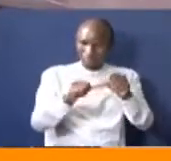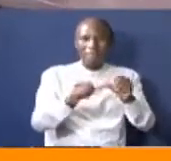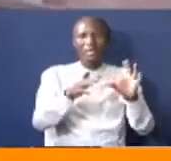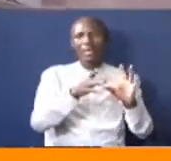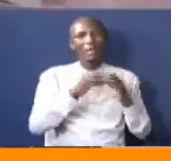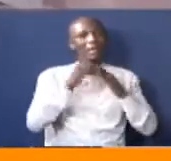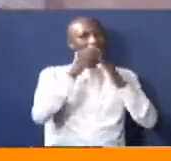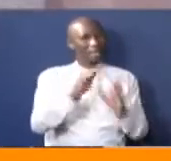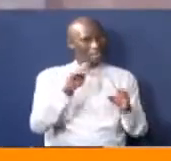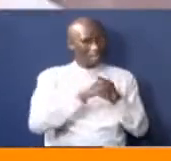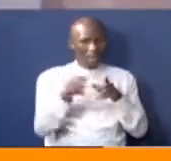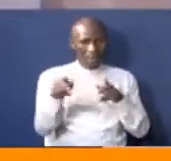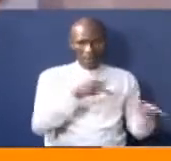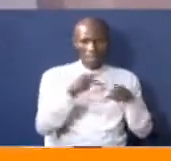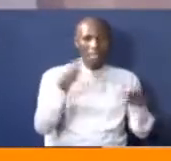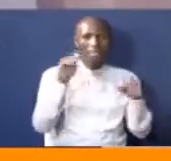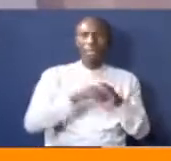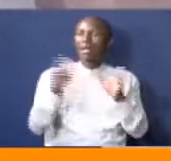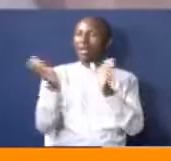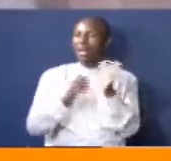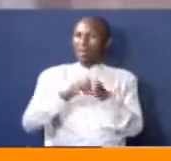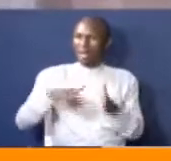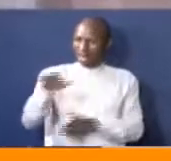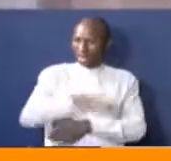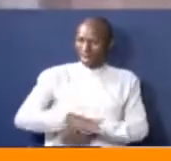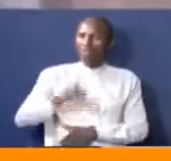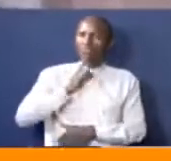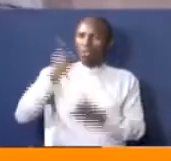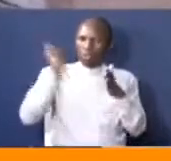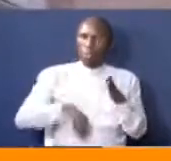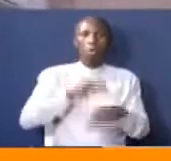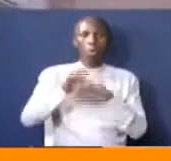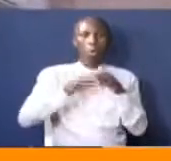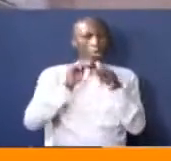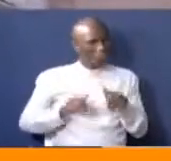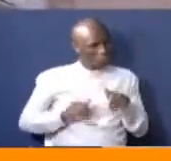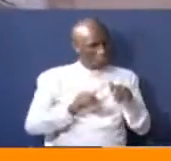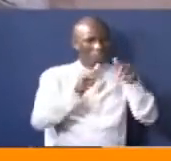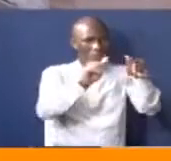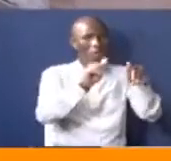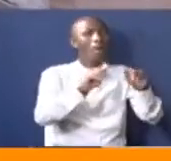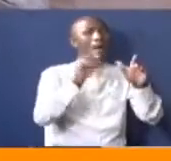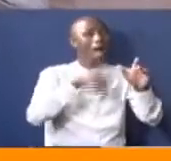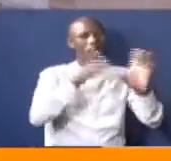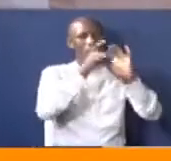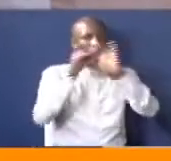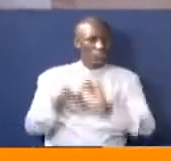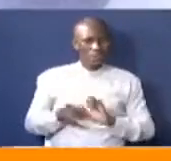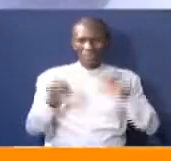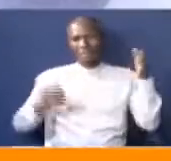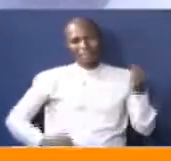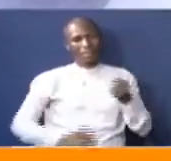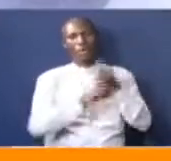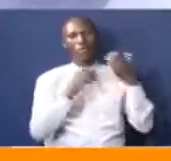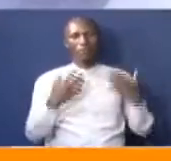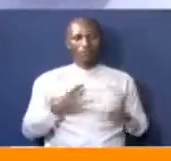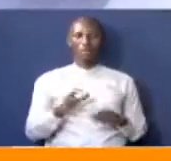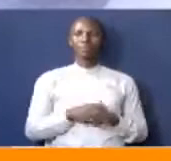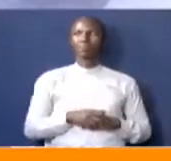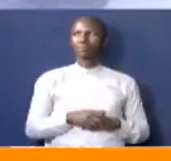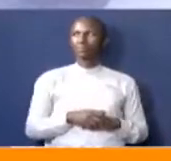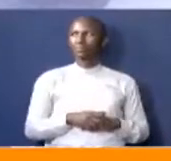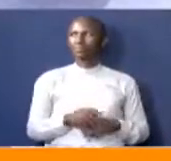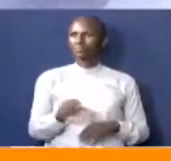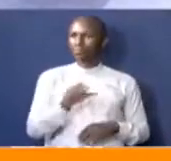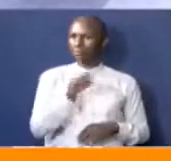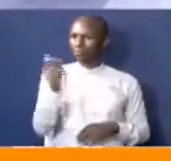ni chake na muno ile metani ya Ukamba kwe kithika na ate imo nime edhi wana umuna kumukwata mbau ulo